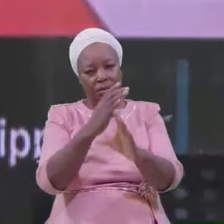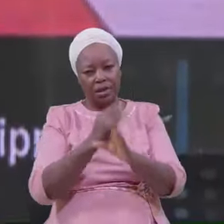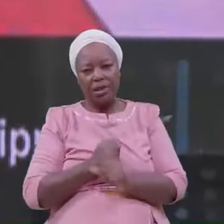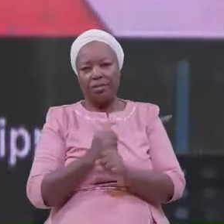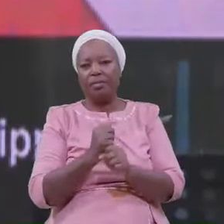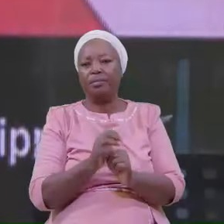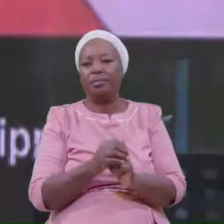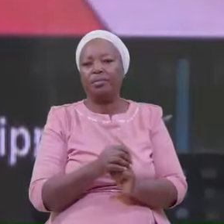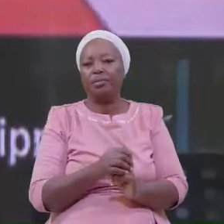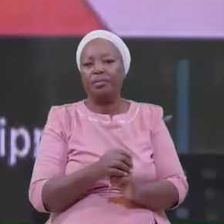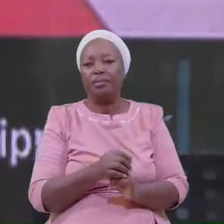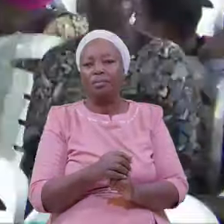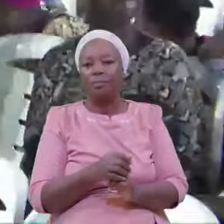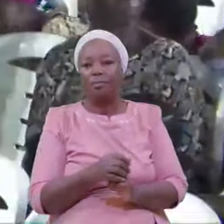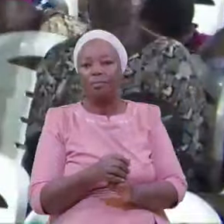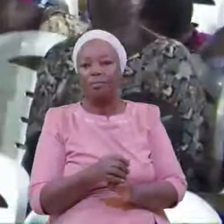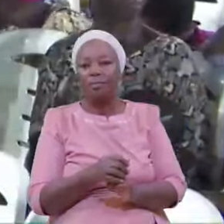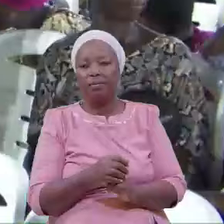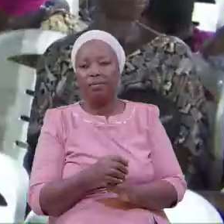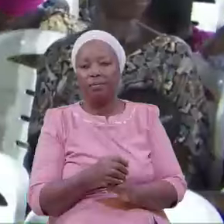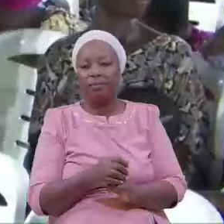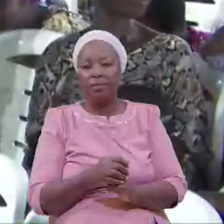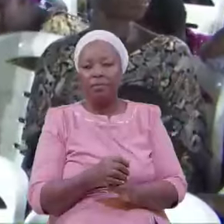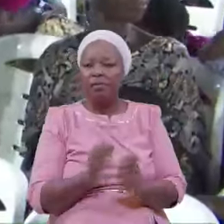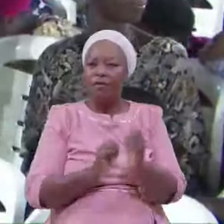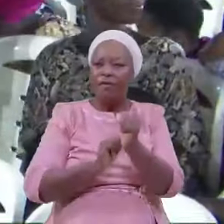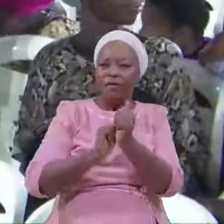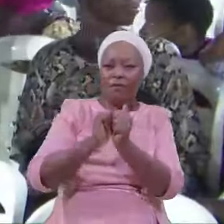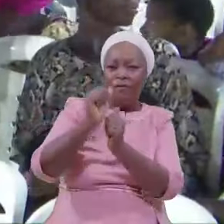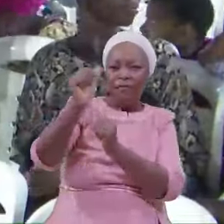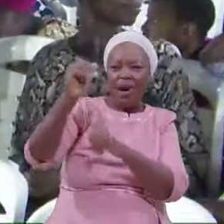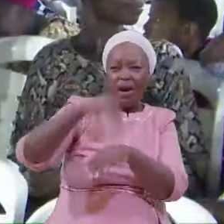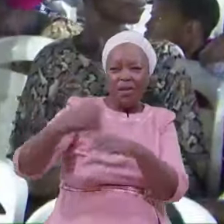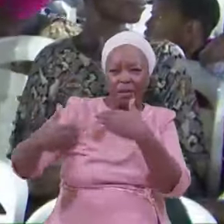ang kaligtasan. Far away from the back. Leave there, come here.